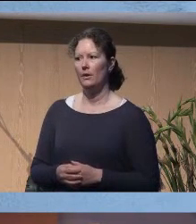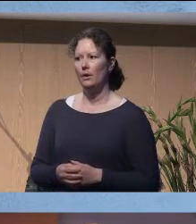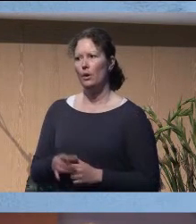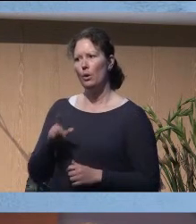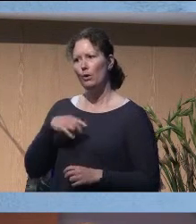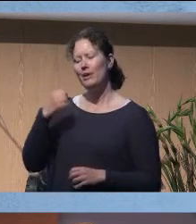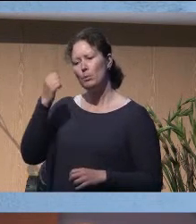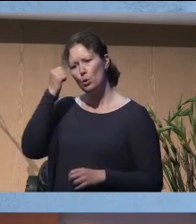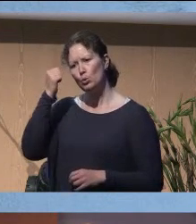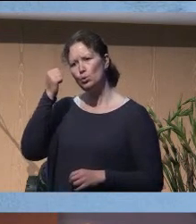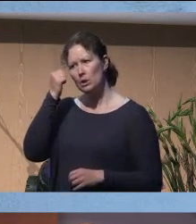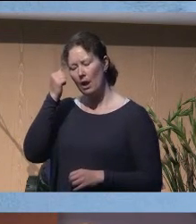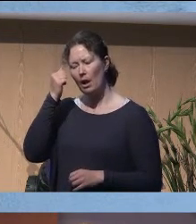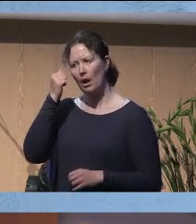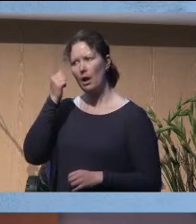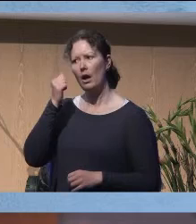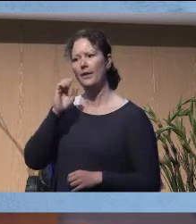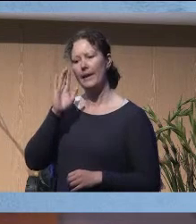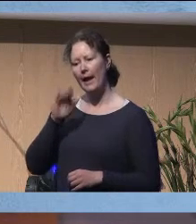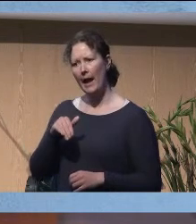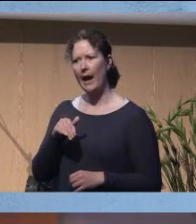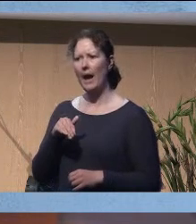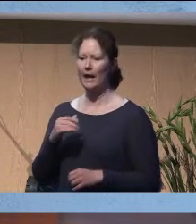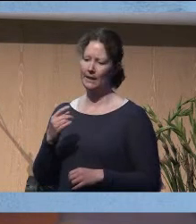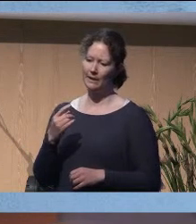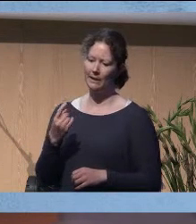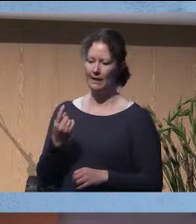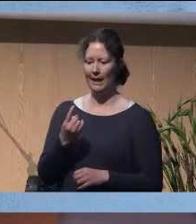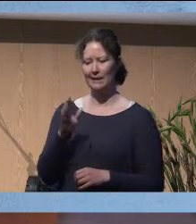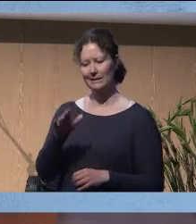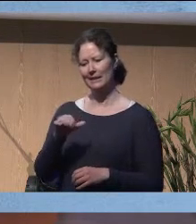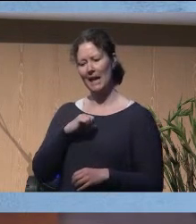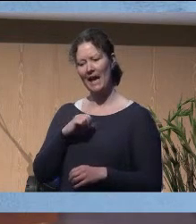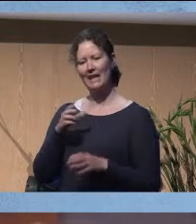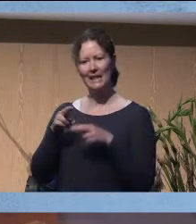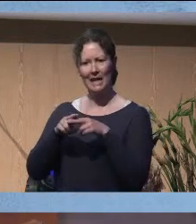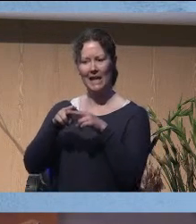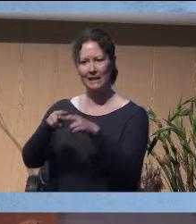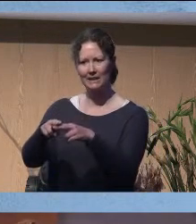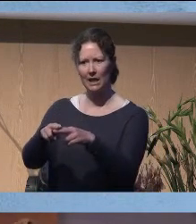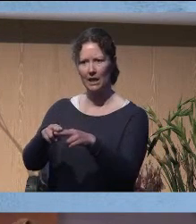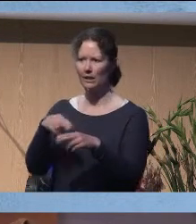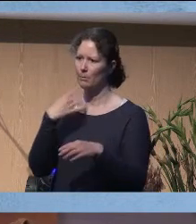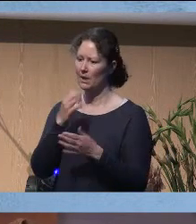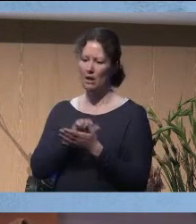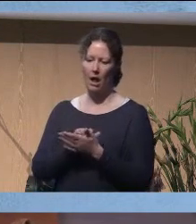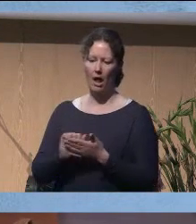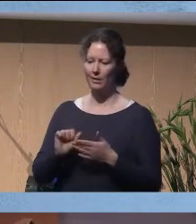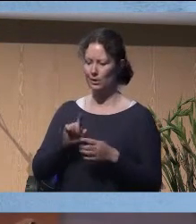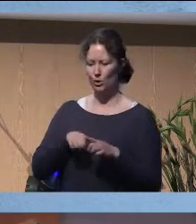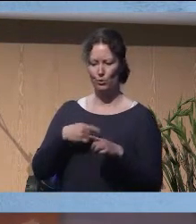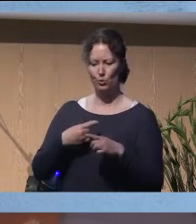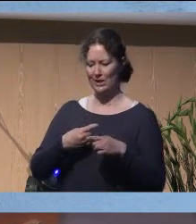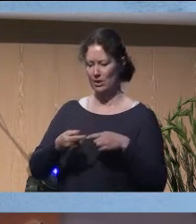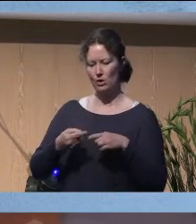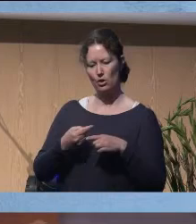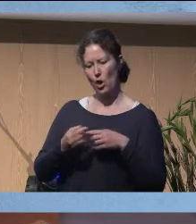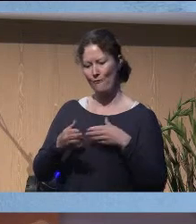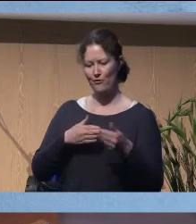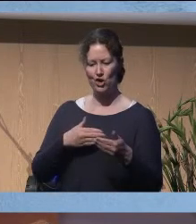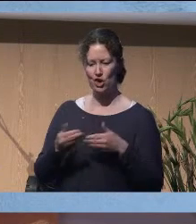Og vi må huske på at det den enkeltes egen reise. Det blir aldri en recovery-tjeneste